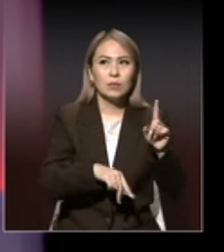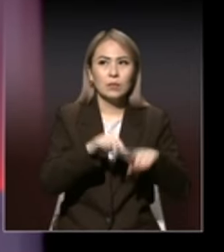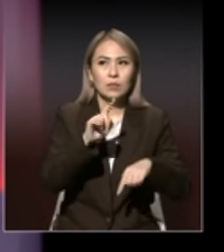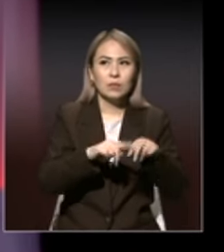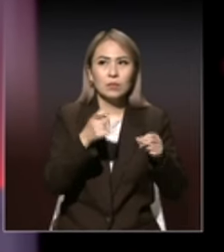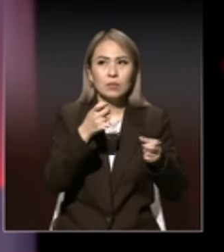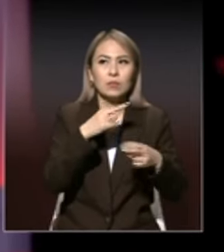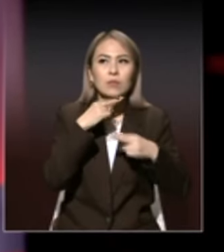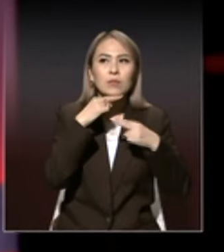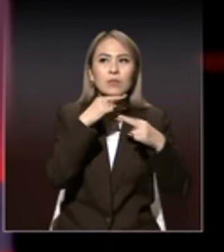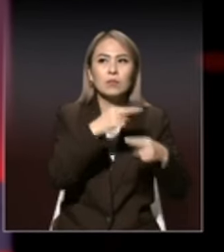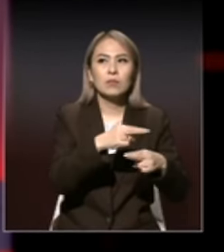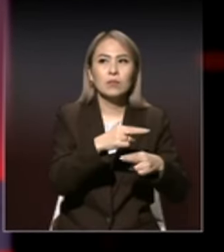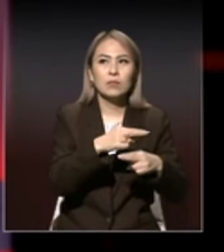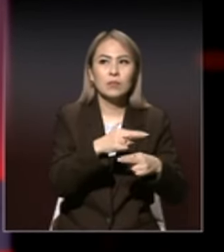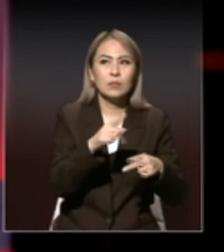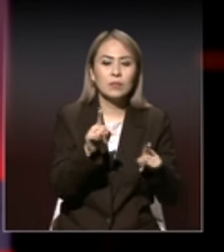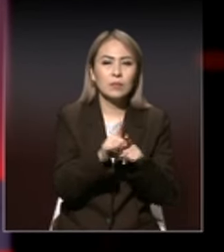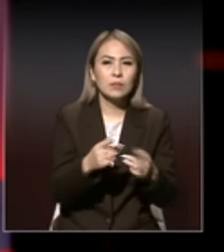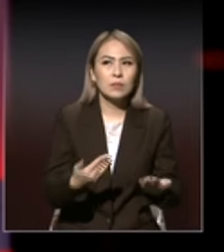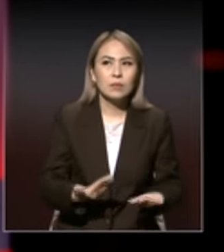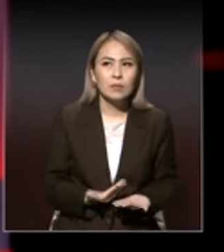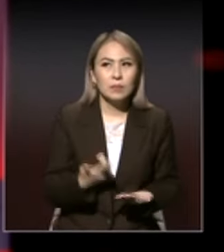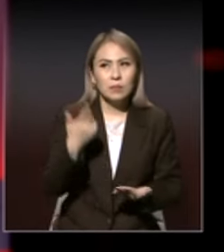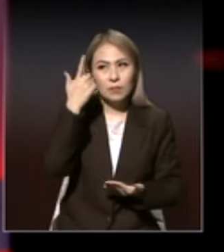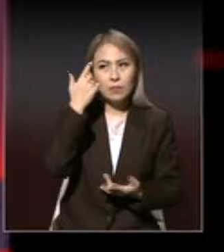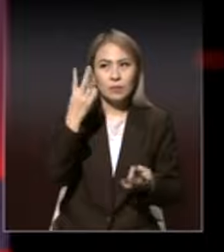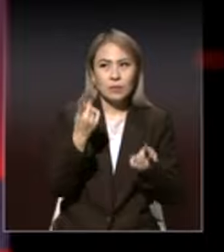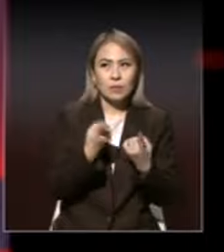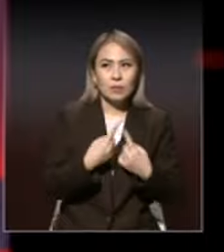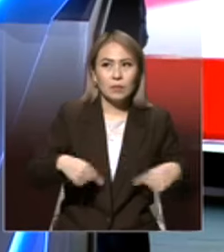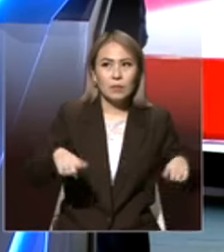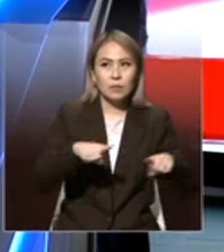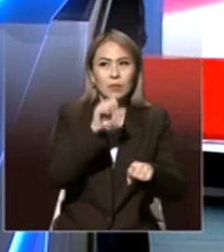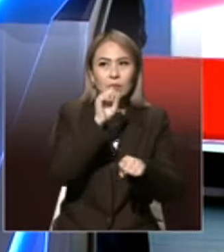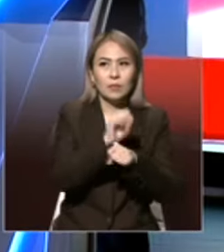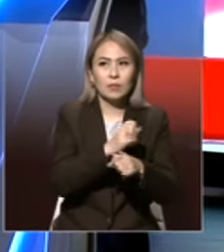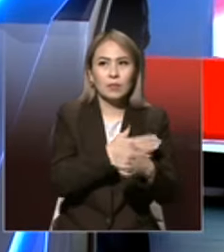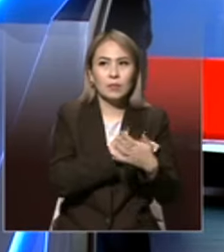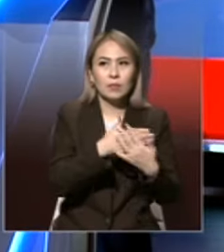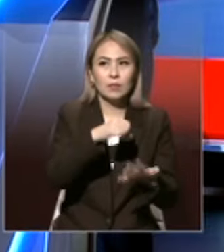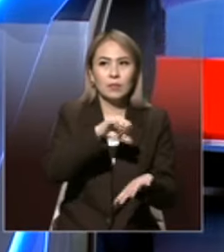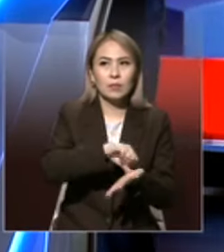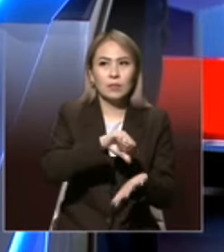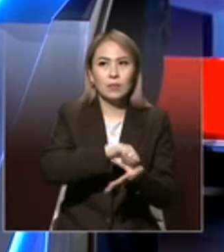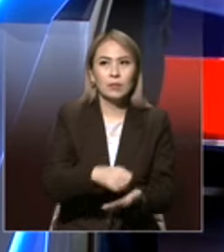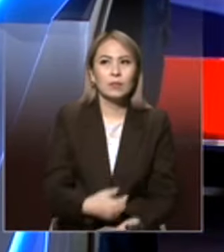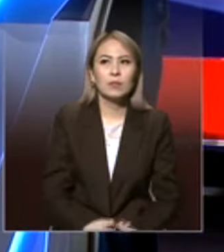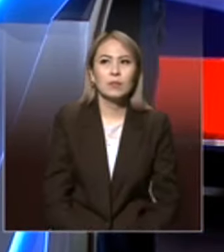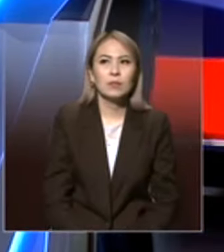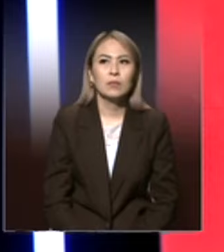туысқандарымызға назар аударайық, көршімізде болып жатқан дүниелерді біліп жүрейік, қоғам ретінде бұны тоқтатуға атсалса.